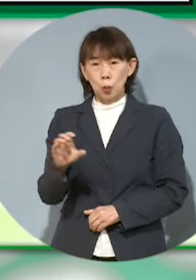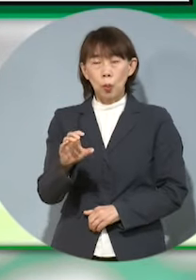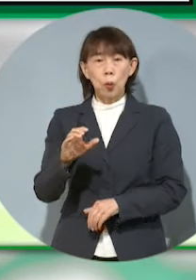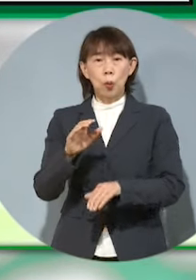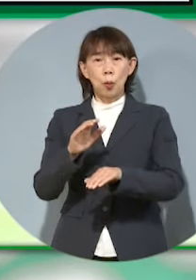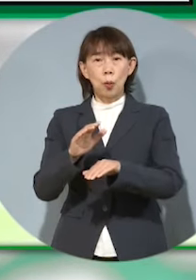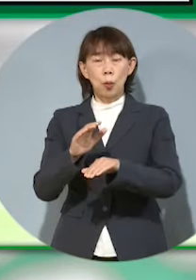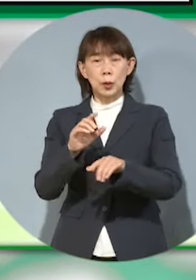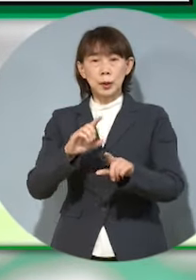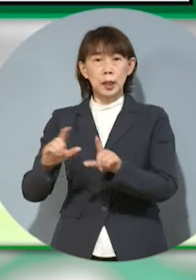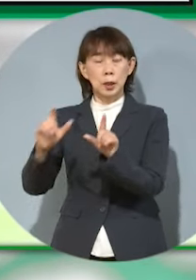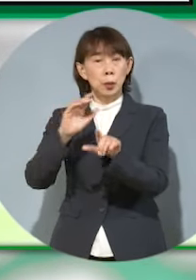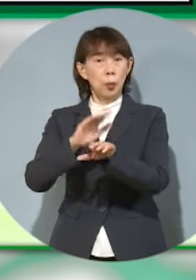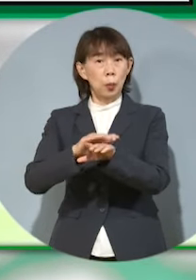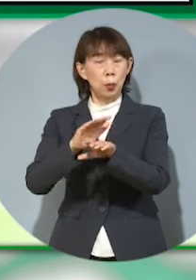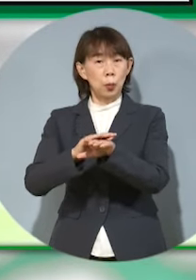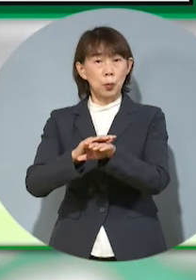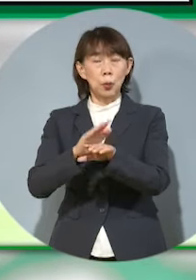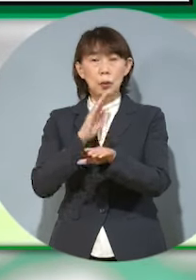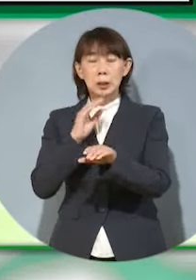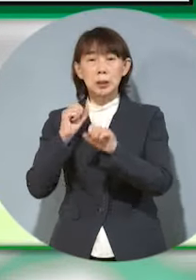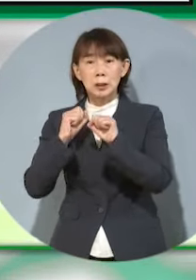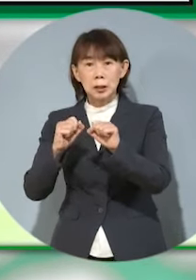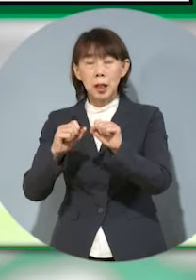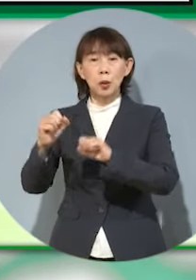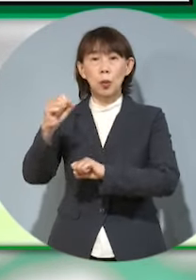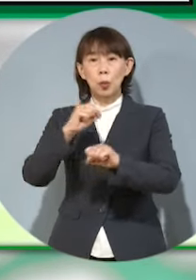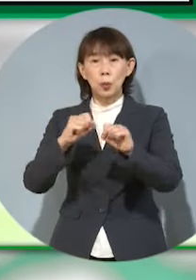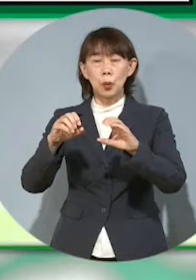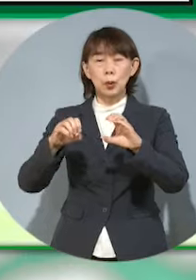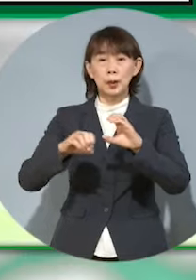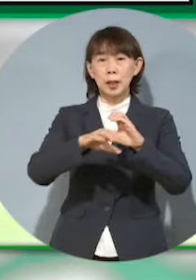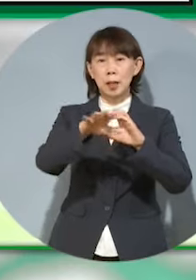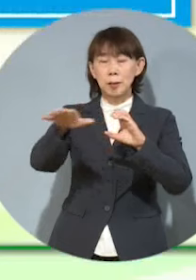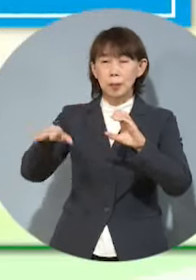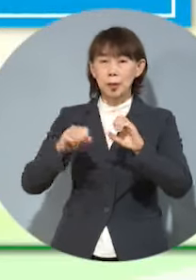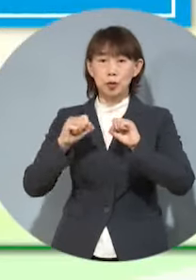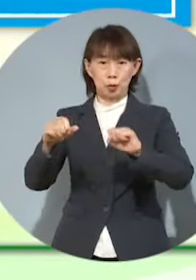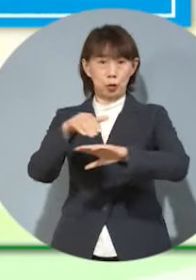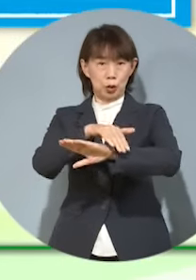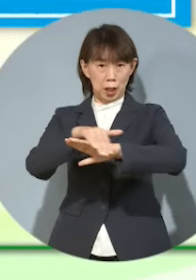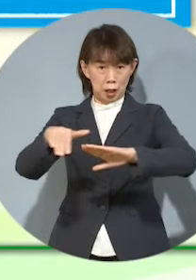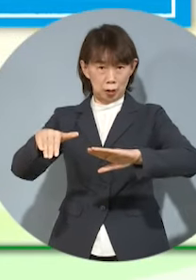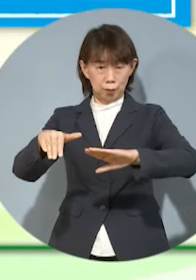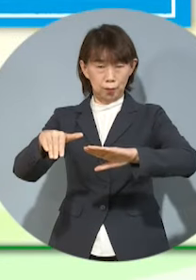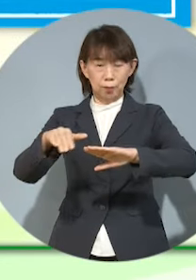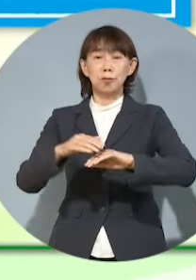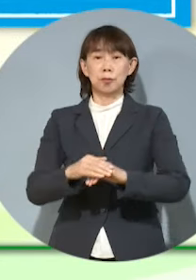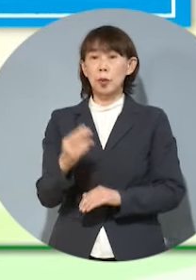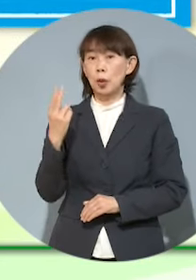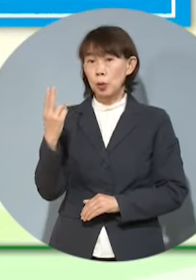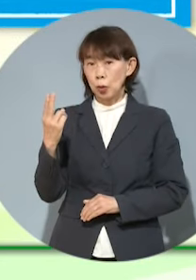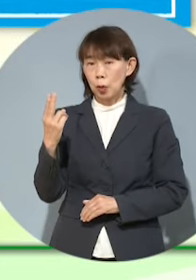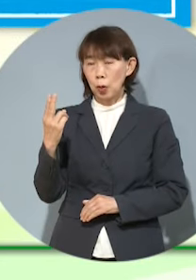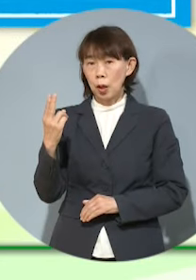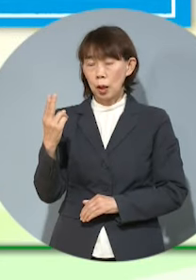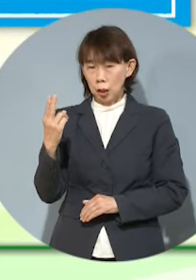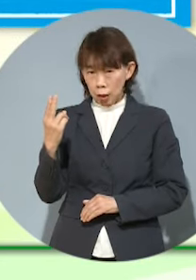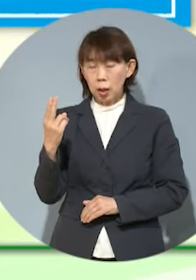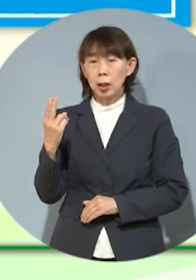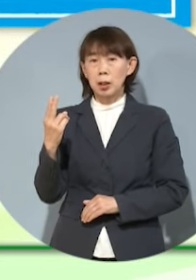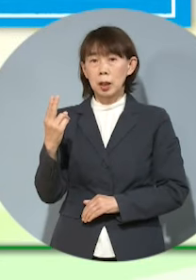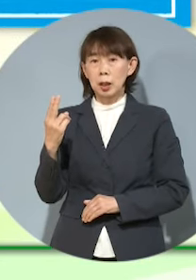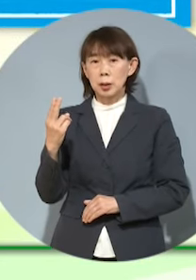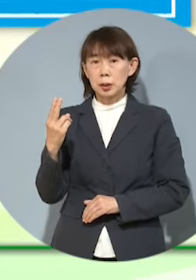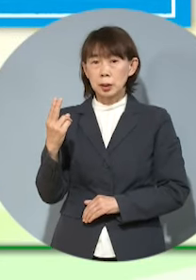なライフスタイルの実践・行動キャンペーンを呼びかけます。都ではこのキャンペーン